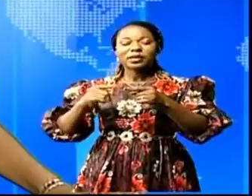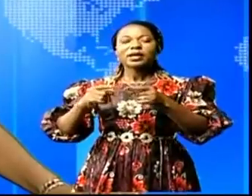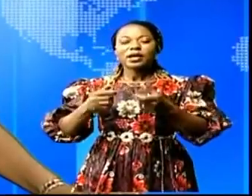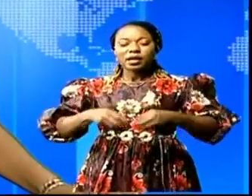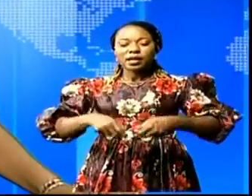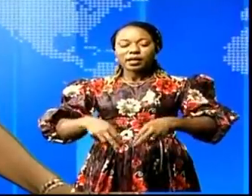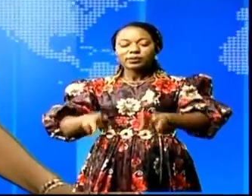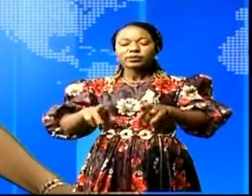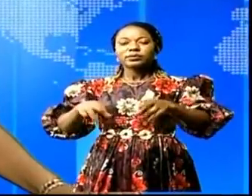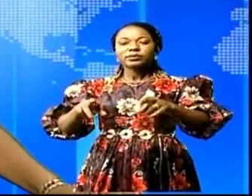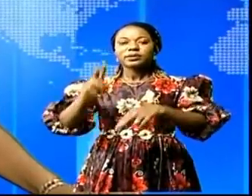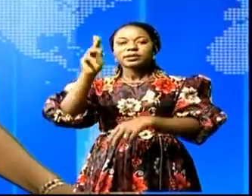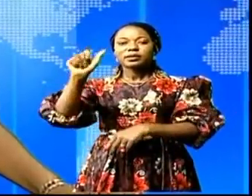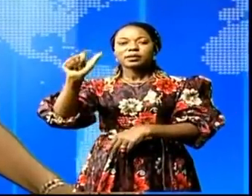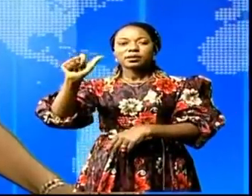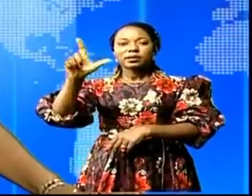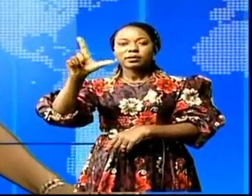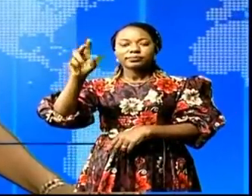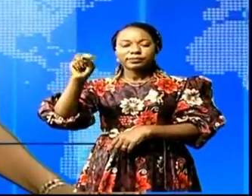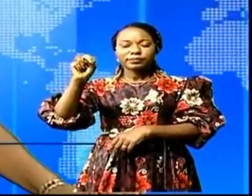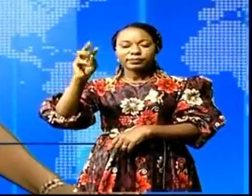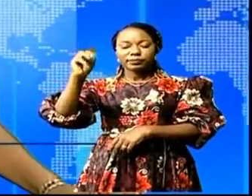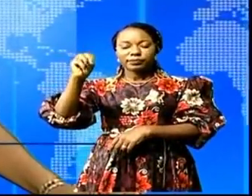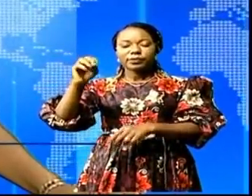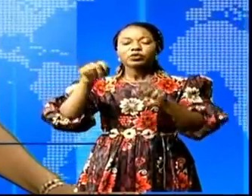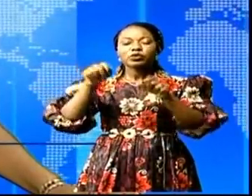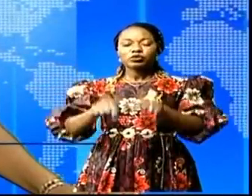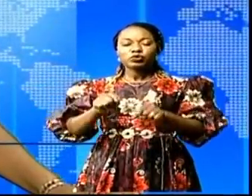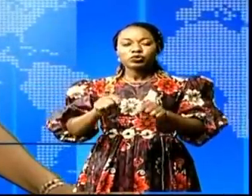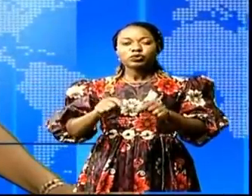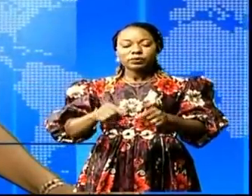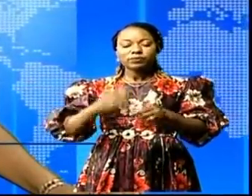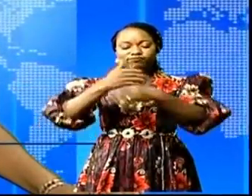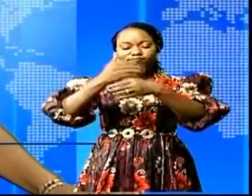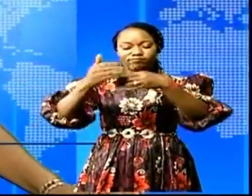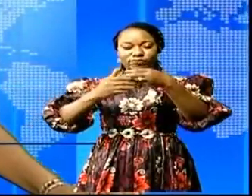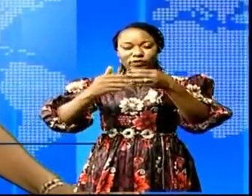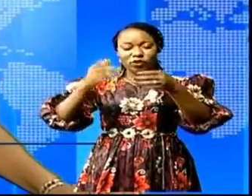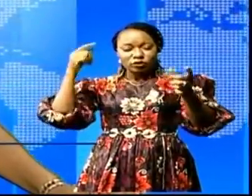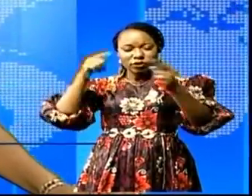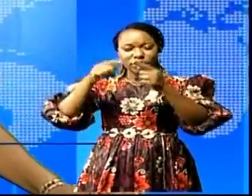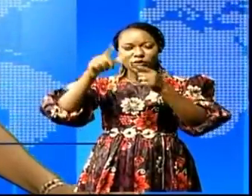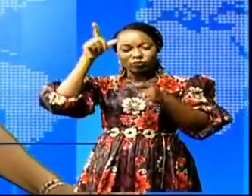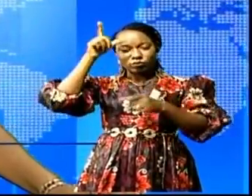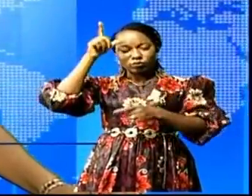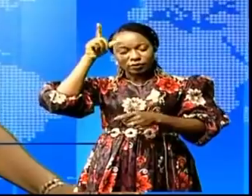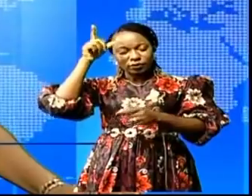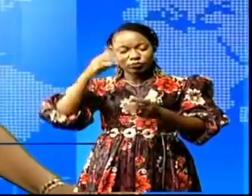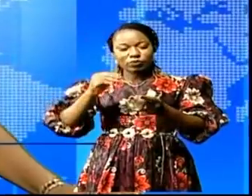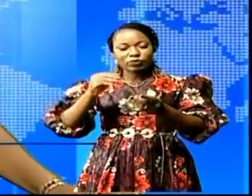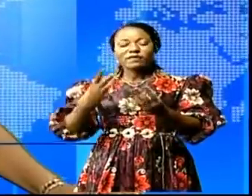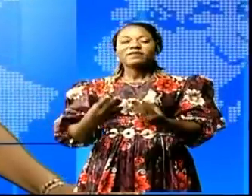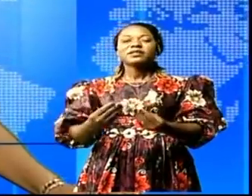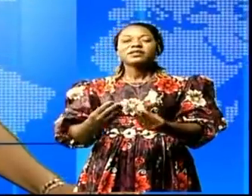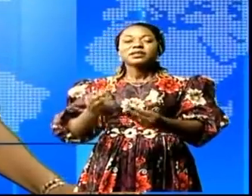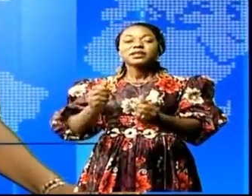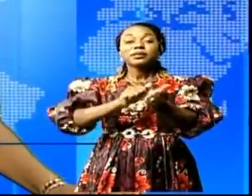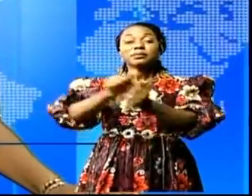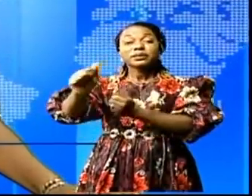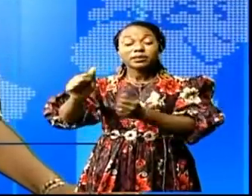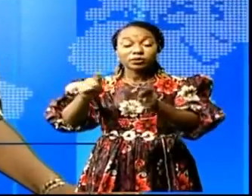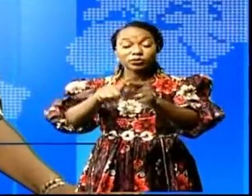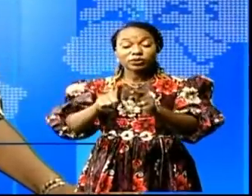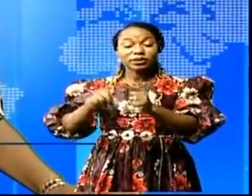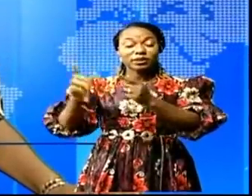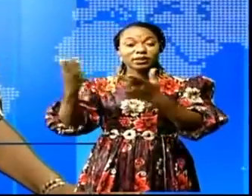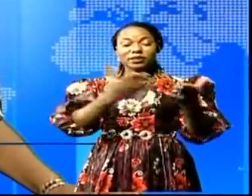routier Kalemie-Lubumbashi subit une cure de jouvence de l'office de route pour faciliter la fluidité sur ce tronçon et le